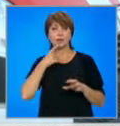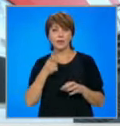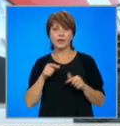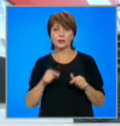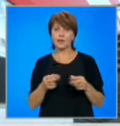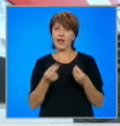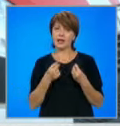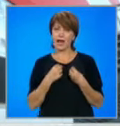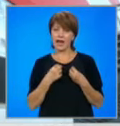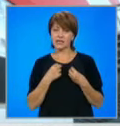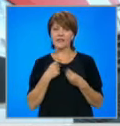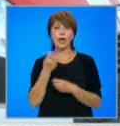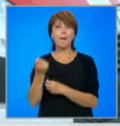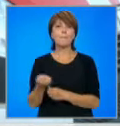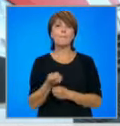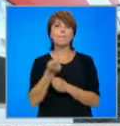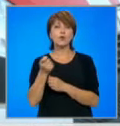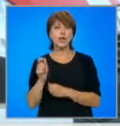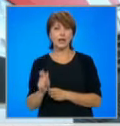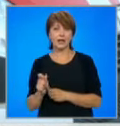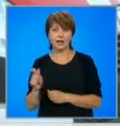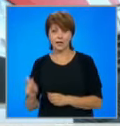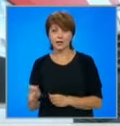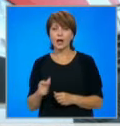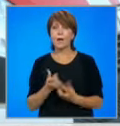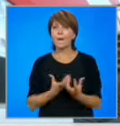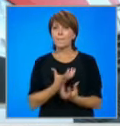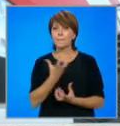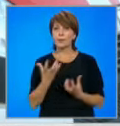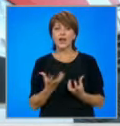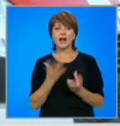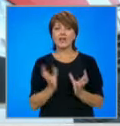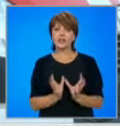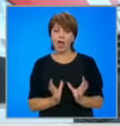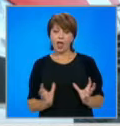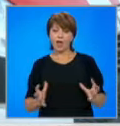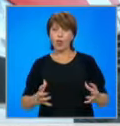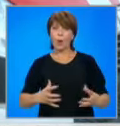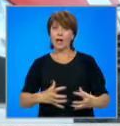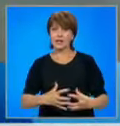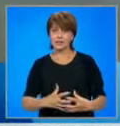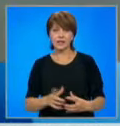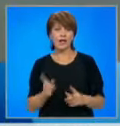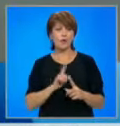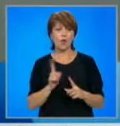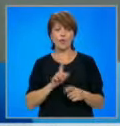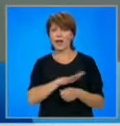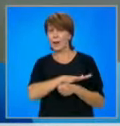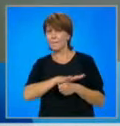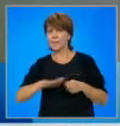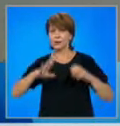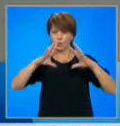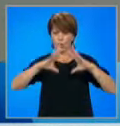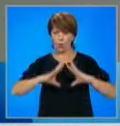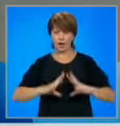ни съобщават огнеборците. Пожарът тук вече е локализиран, но все още не е цялостно потушен. Работата